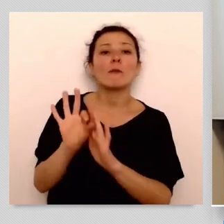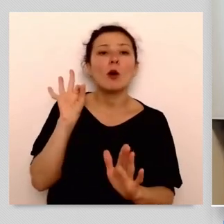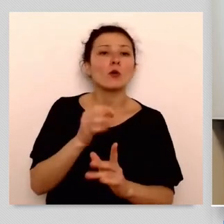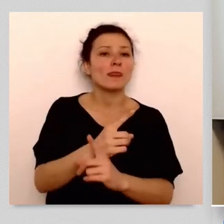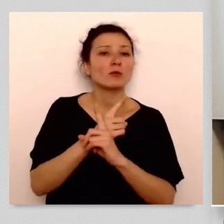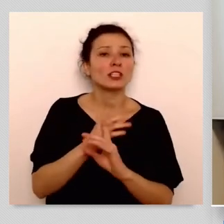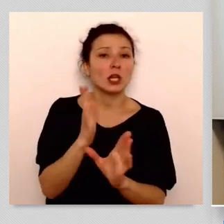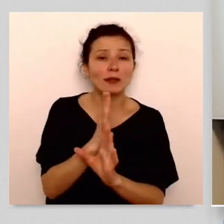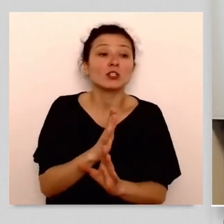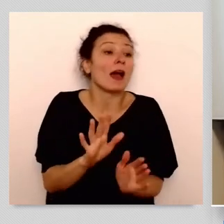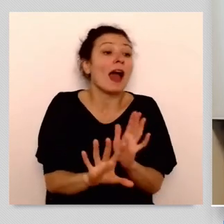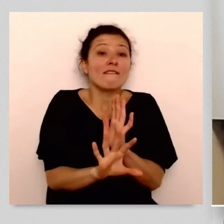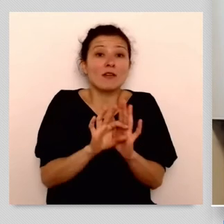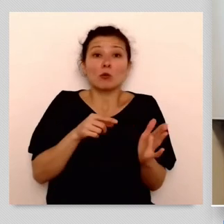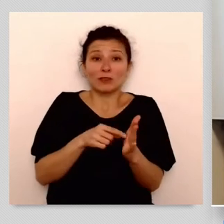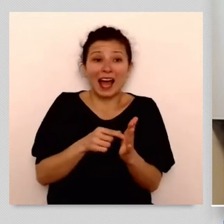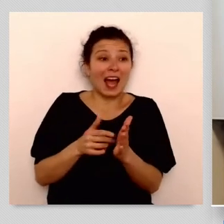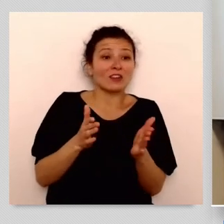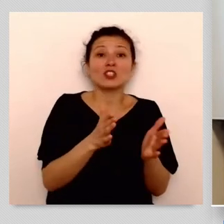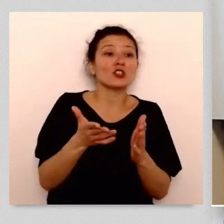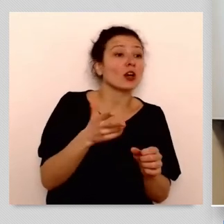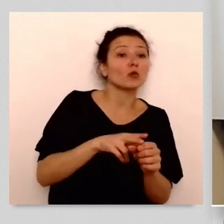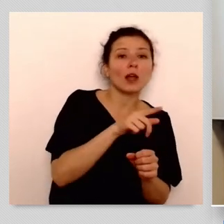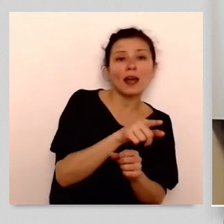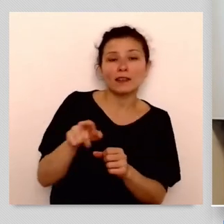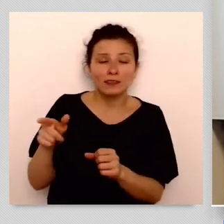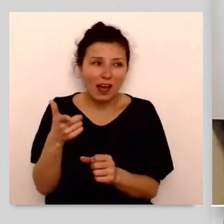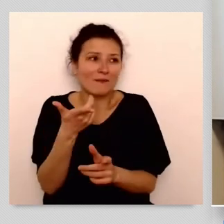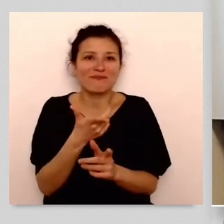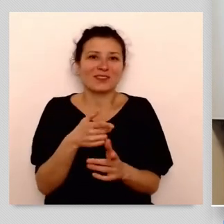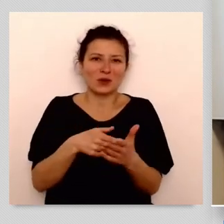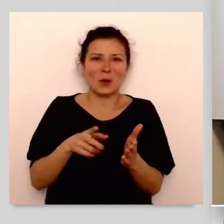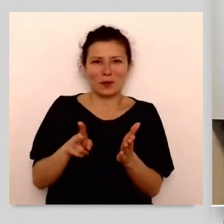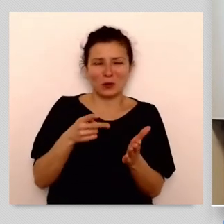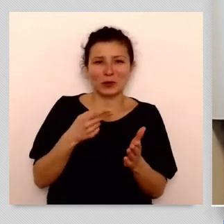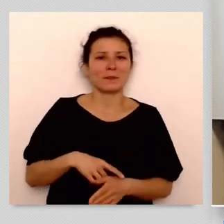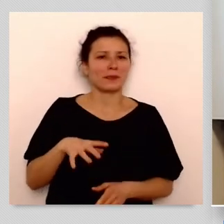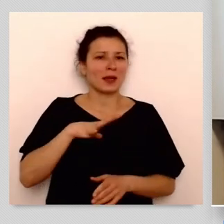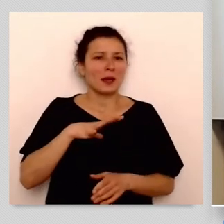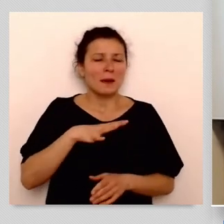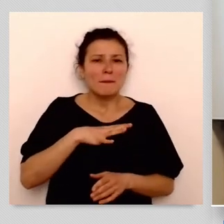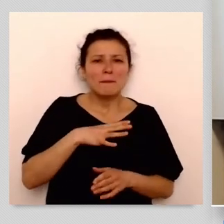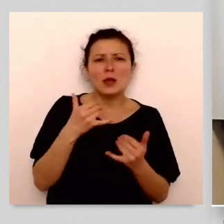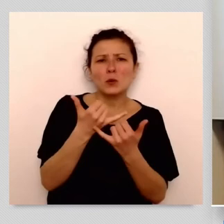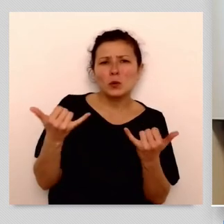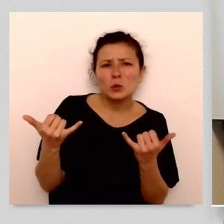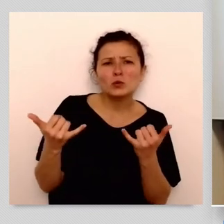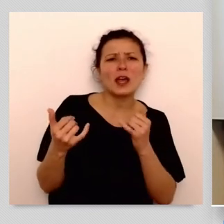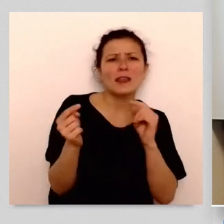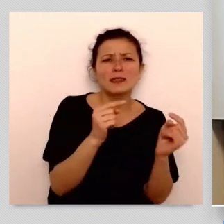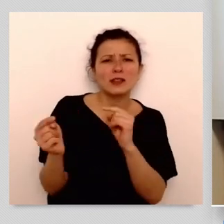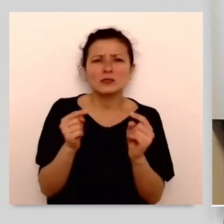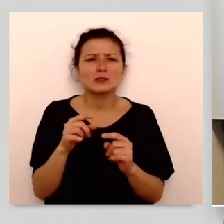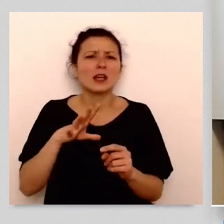lat brakuje. Mieliśmy przecież podstolik ekologiczny przy okrągłym stole, był tam Radek Gawlik, założyciel Zielonych,